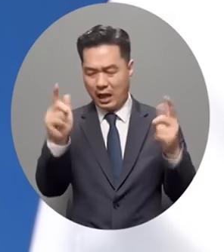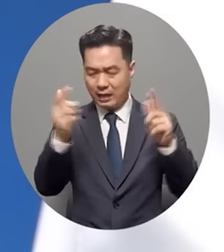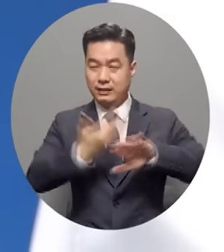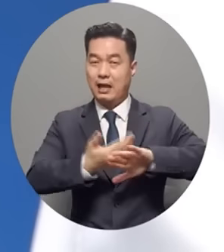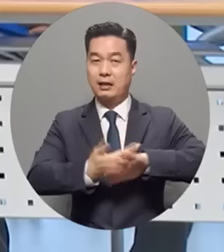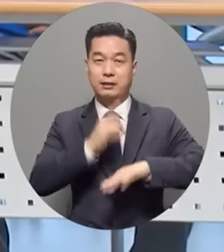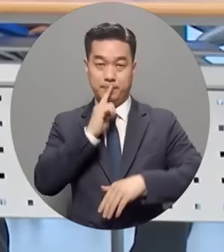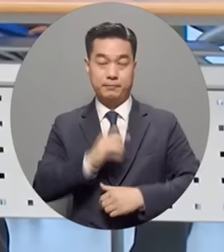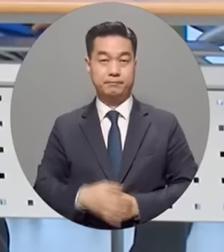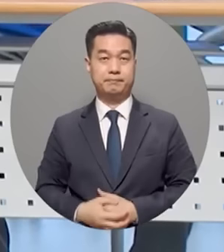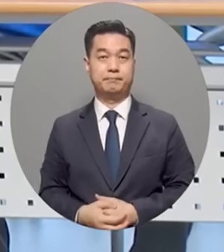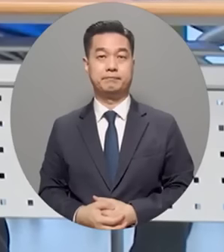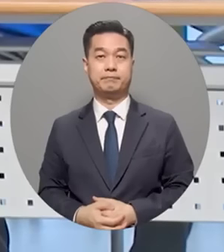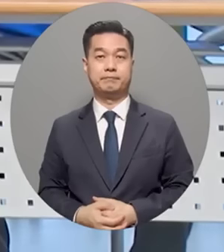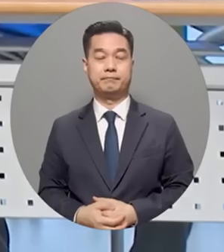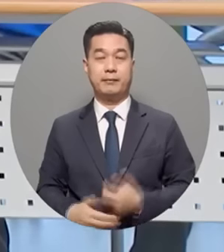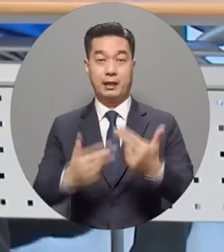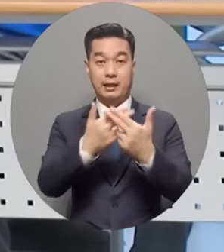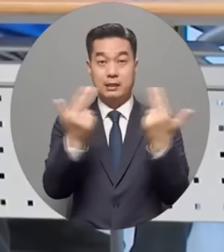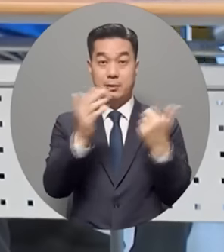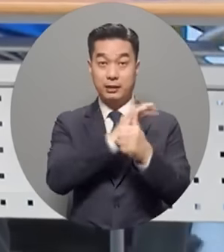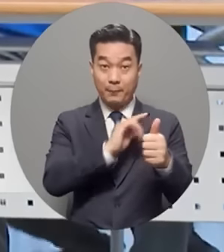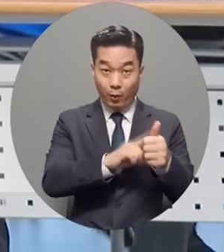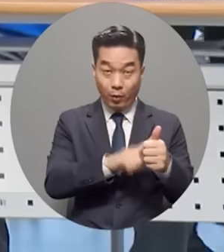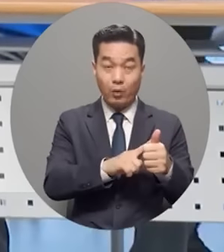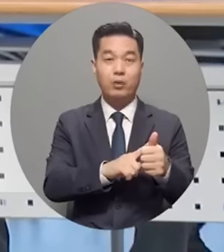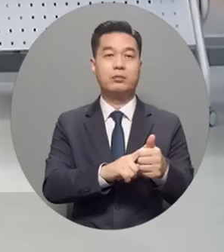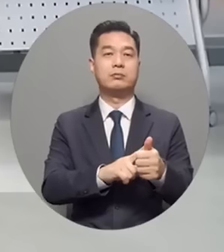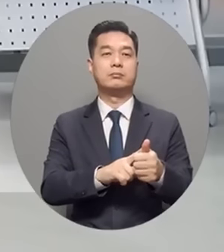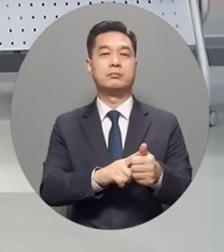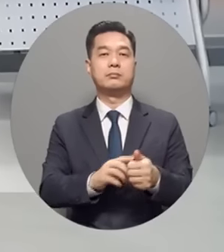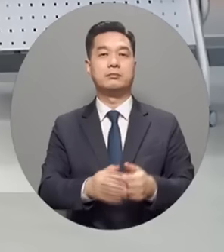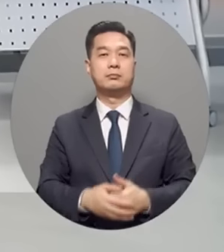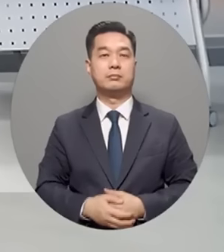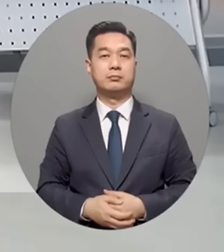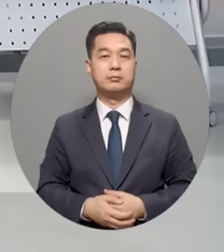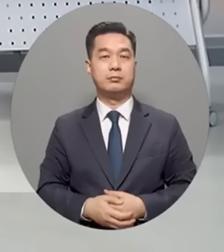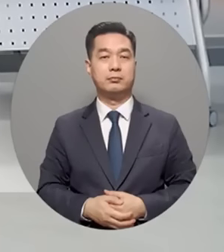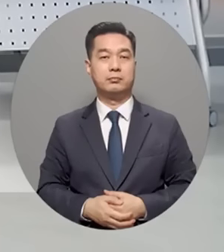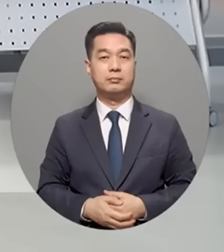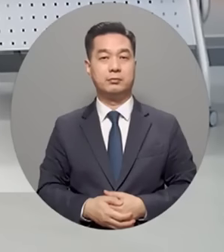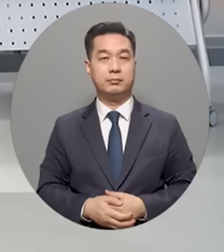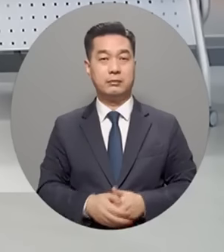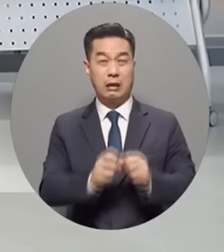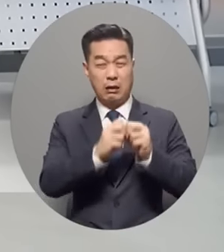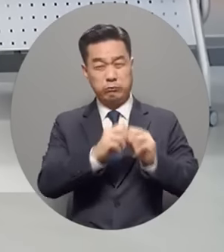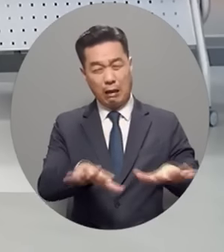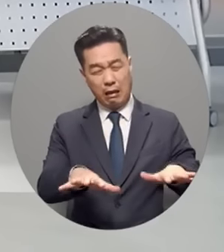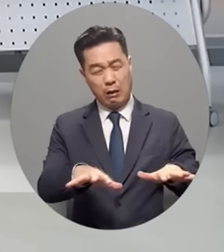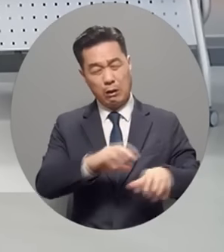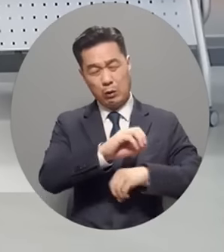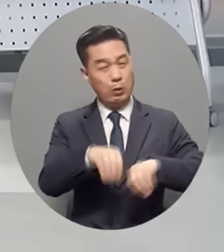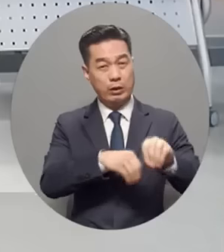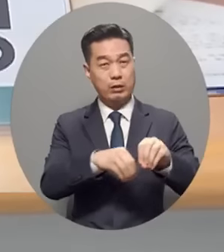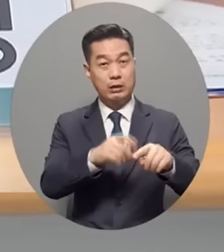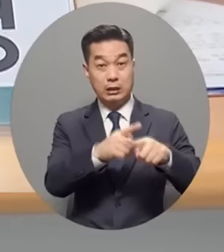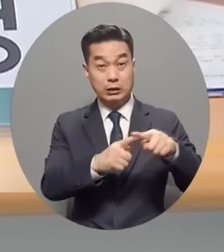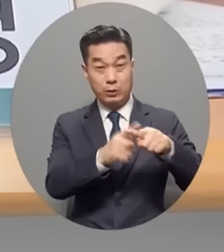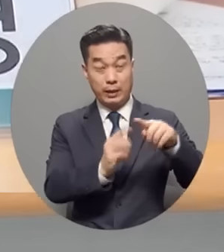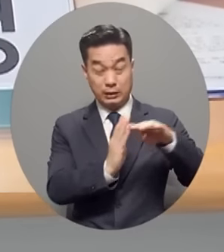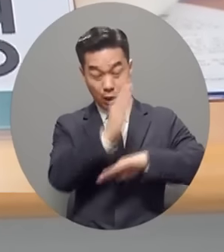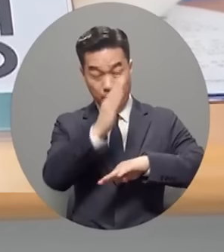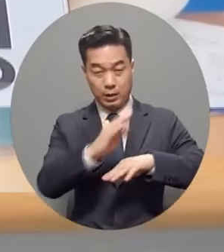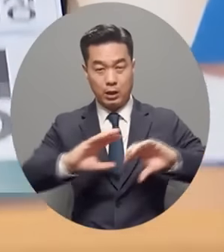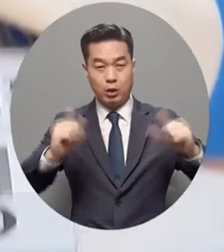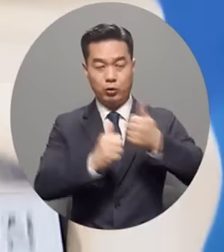반박했습니다. 이재명 대표는 투표지는 종이로 만든 탄환이라며 민주당이 과반 의석을 얻어야 국회의장을